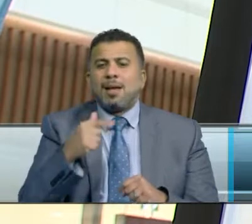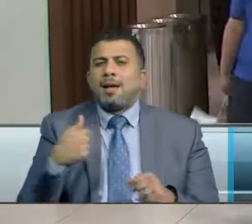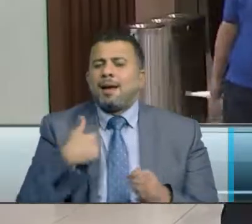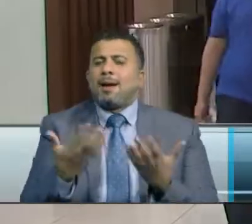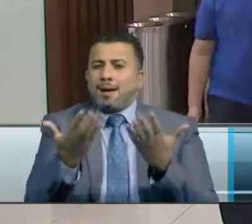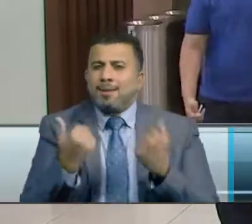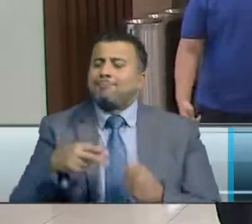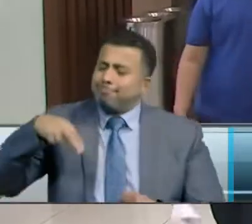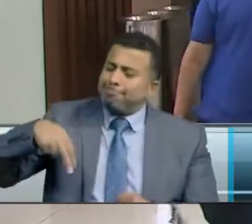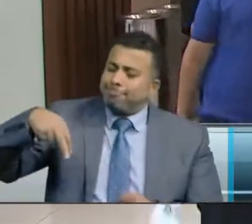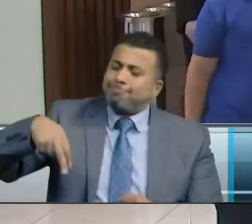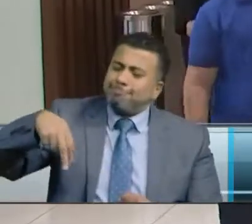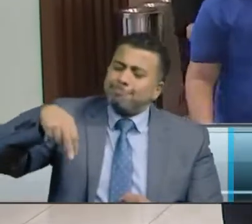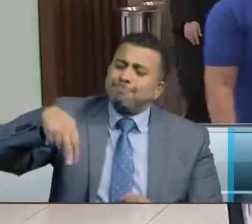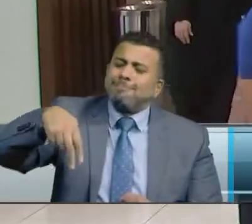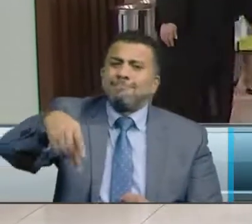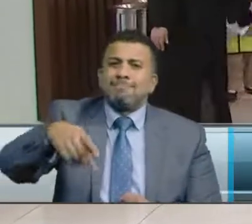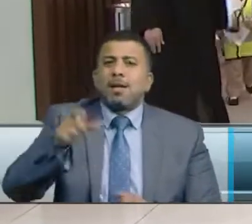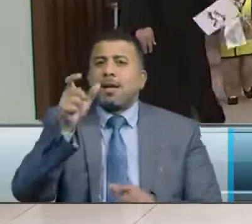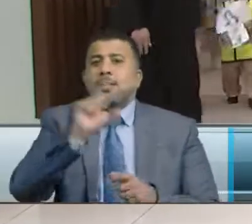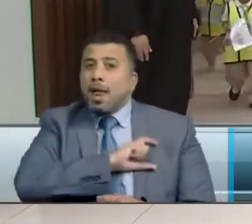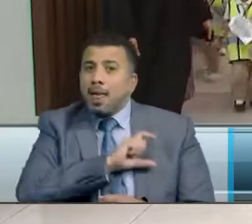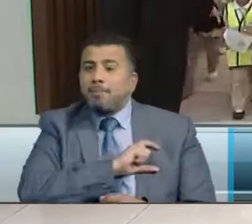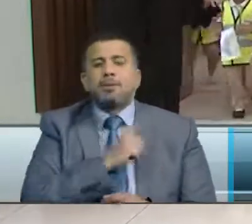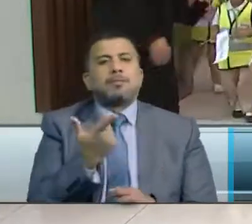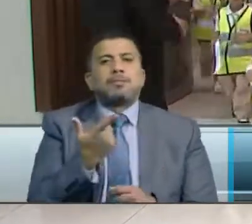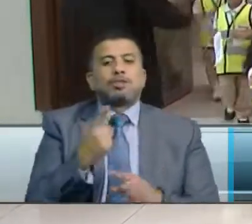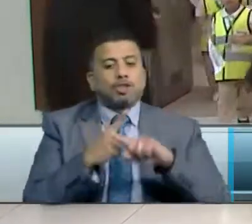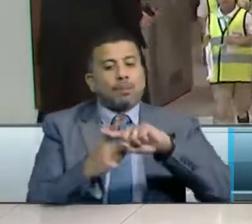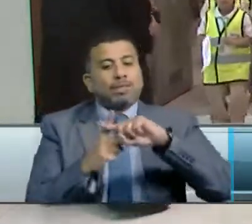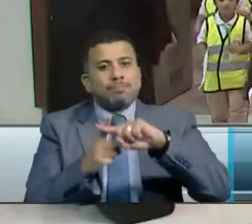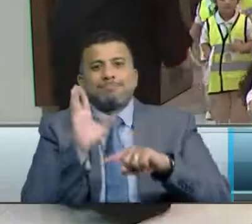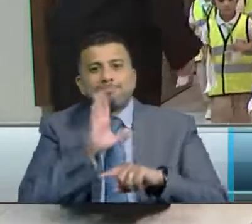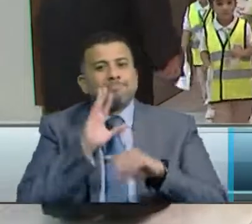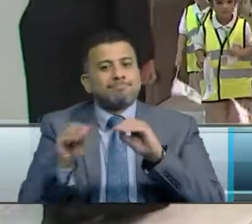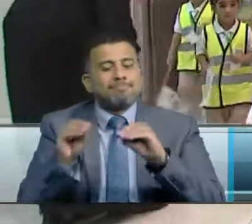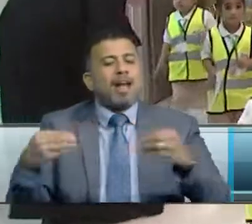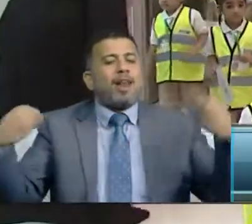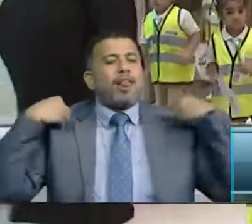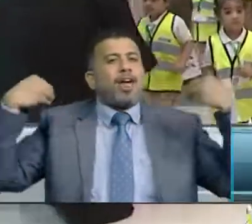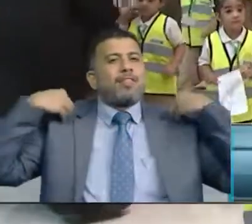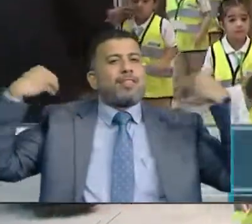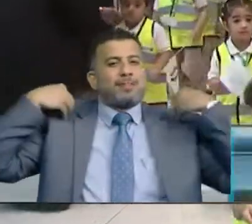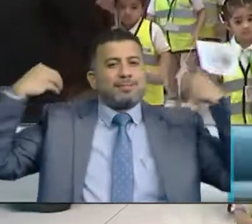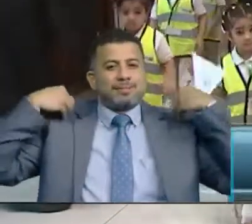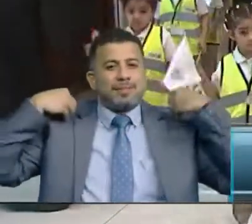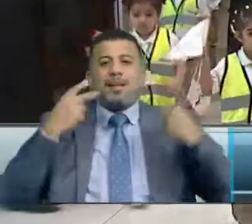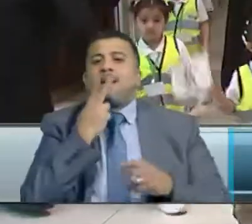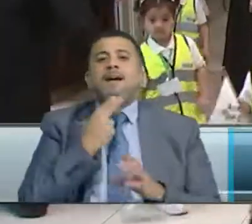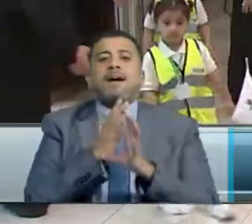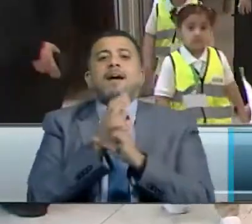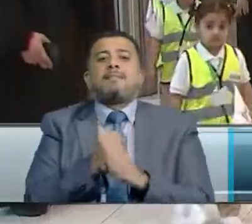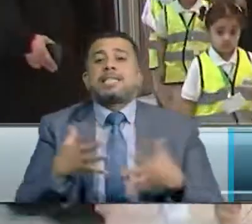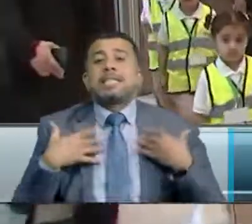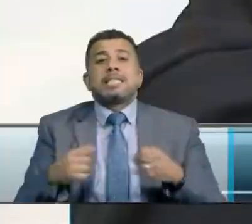نمشي لإكساب الطلبة وأفراد المجتمع السلوكيات الإيجابية بما فيها الرياضة، وذلك حفاظاً على